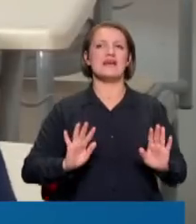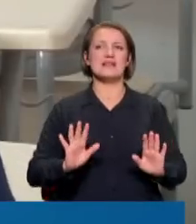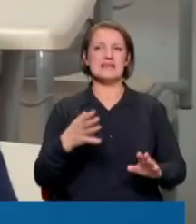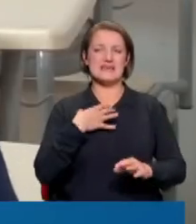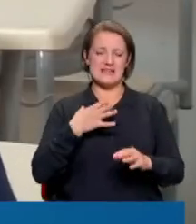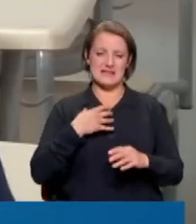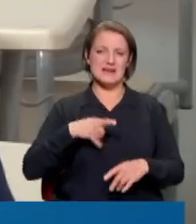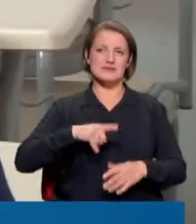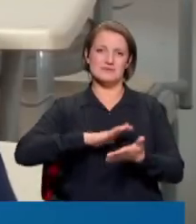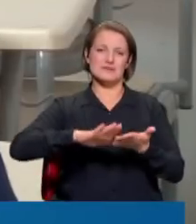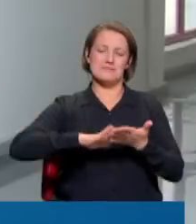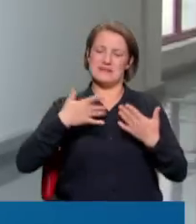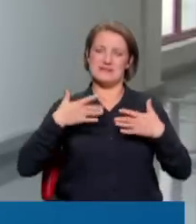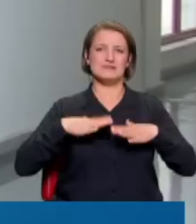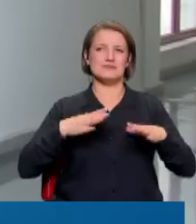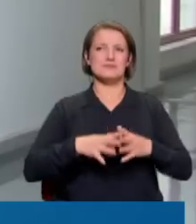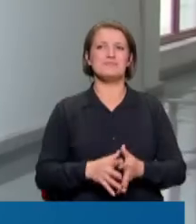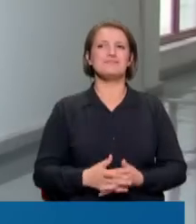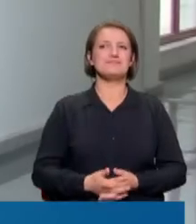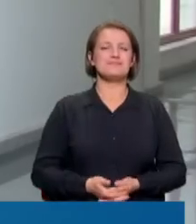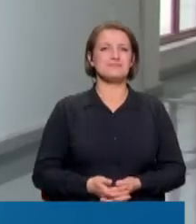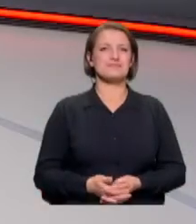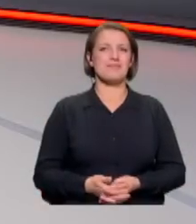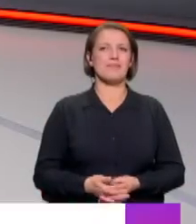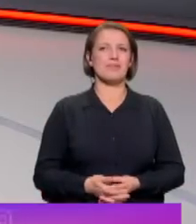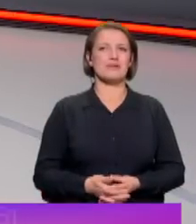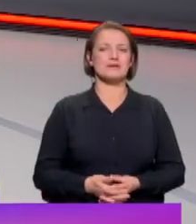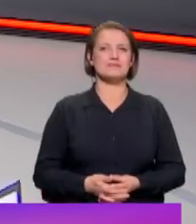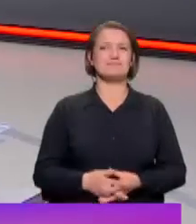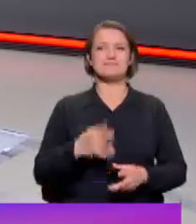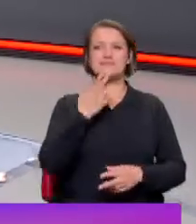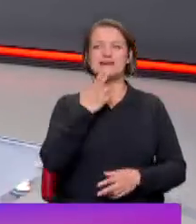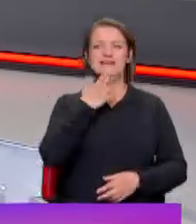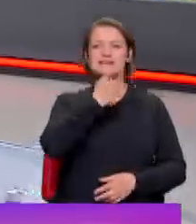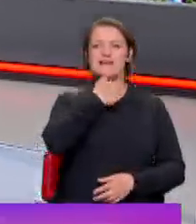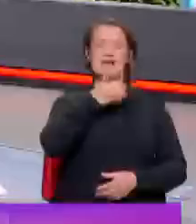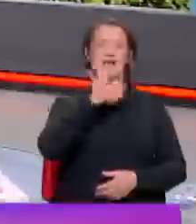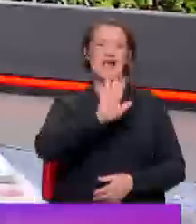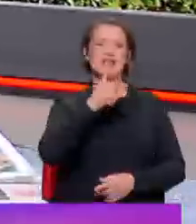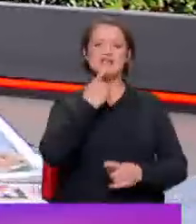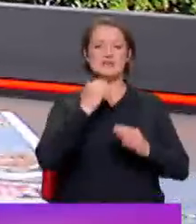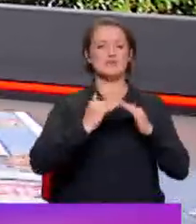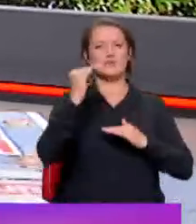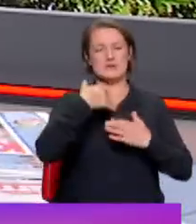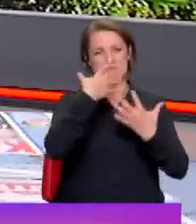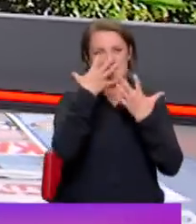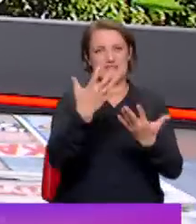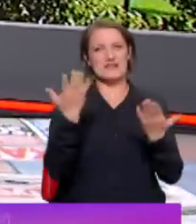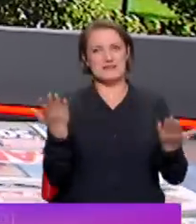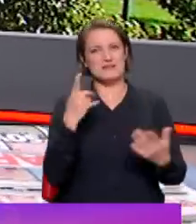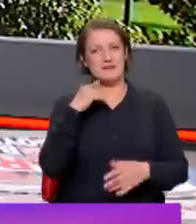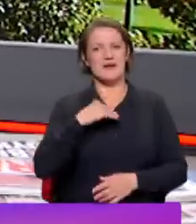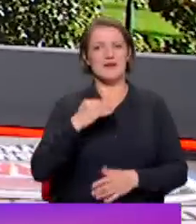kendilerini güncellemelerini tavsiye ederim kadın erkek tüm 50 yaş üstüne de Tavsiye edilebilir